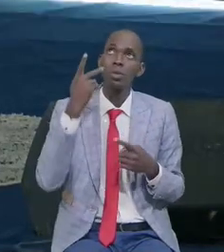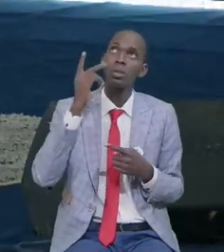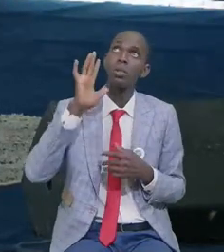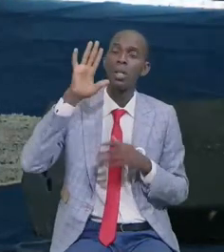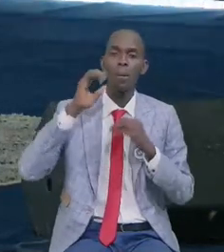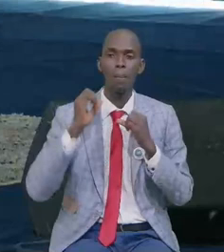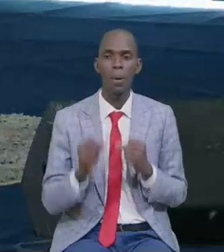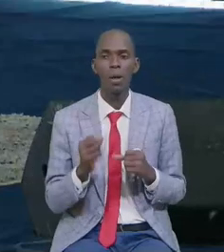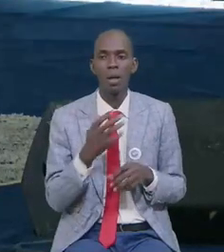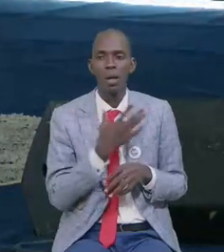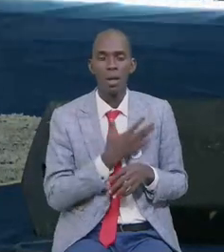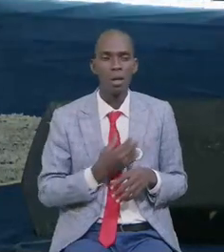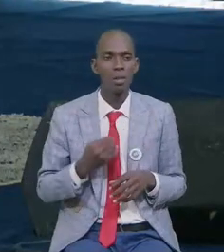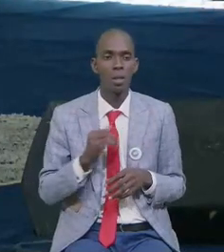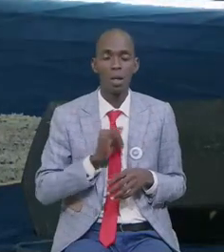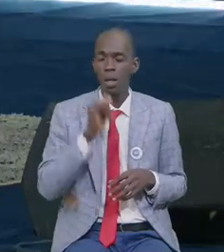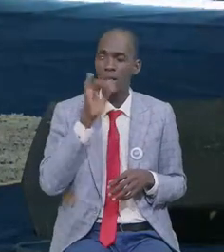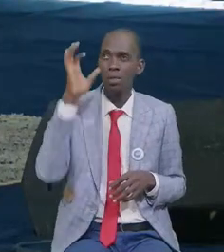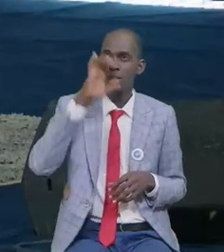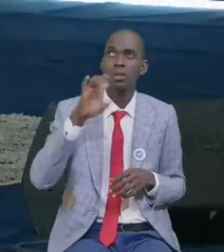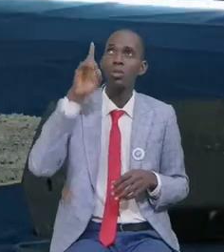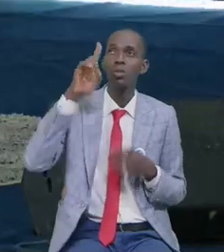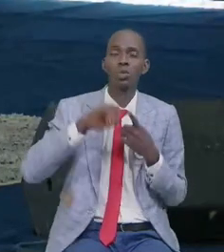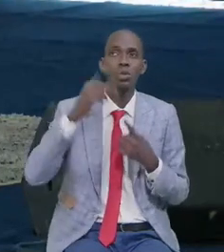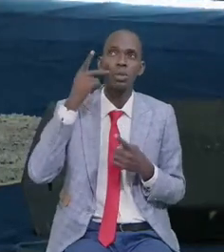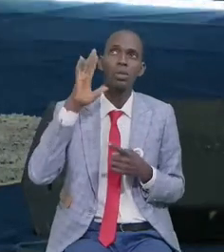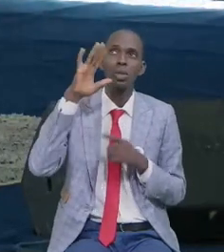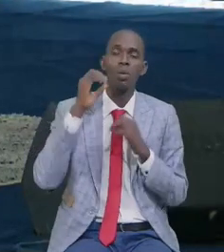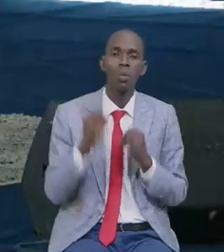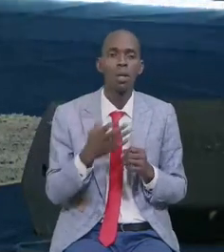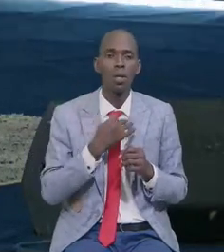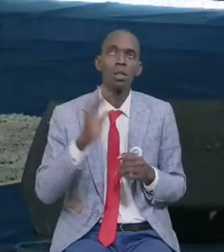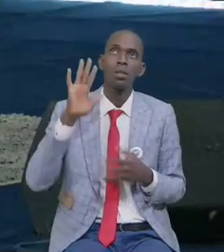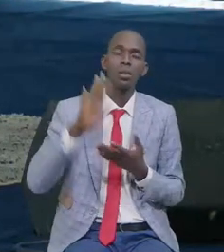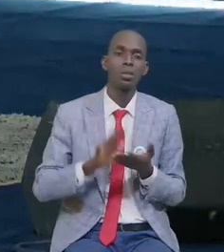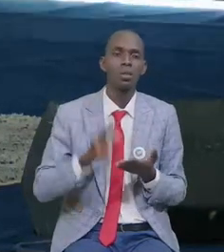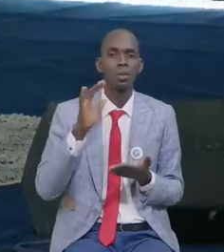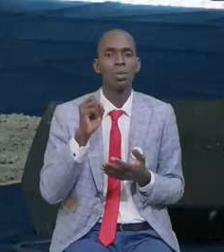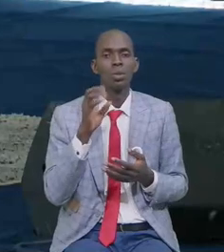Verset 3. Ainsi je te contemple dans le sanctuaire pour voir ta puissance et ta gloire.